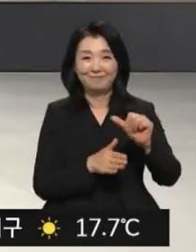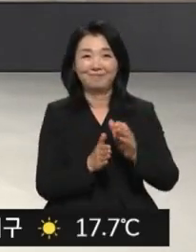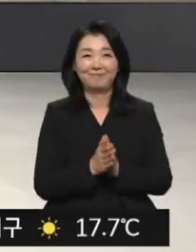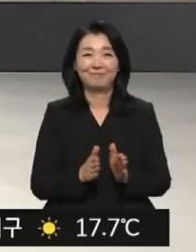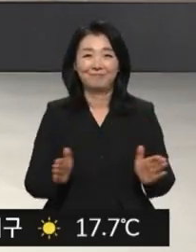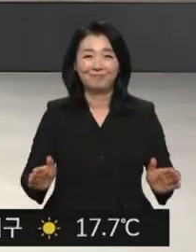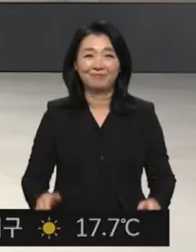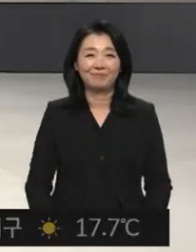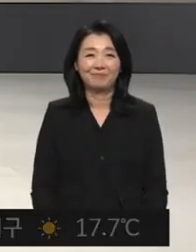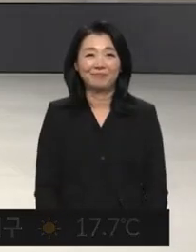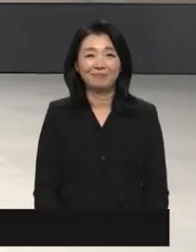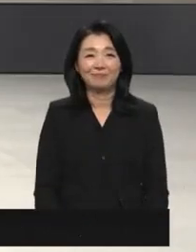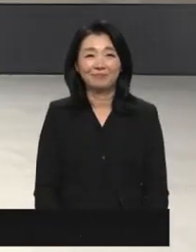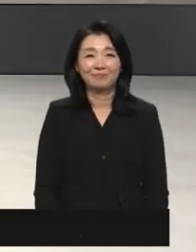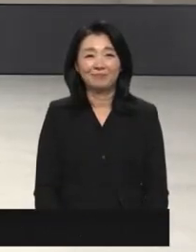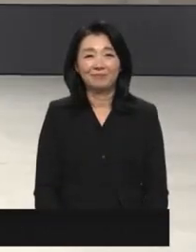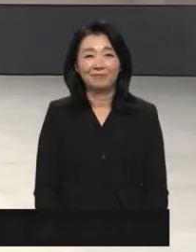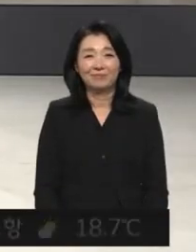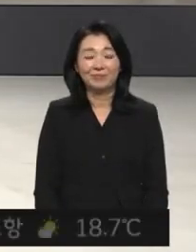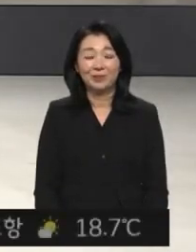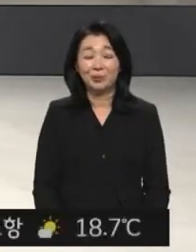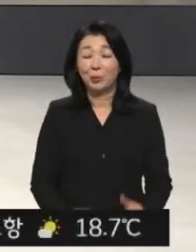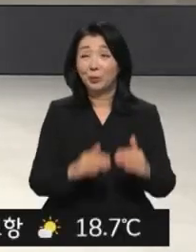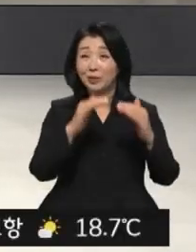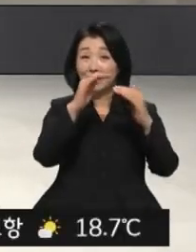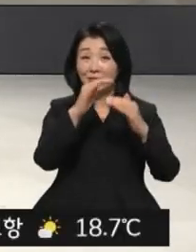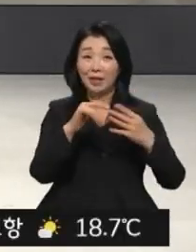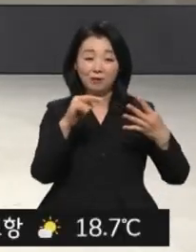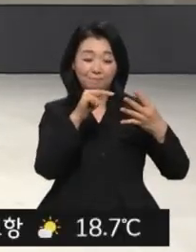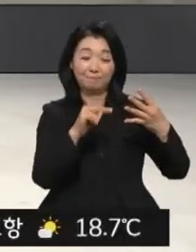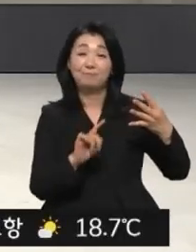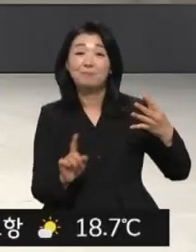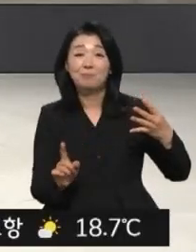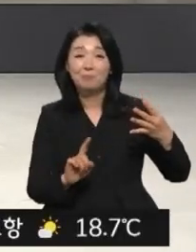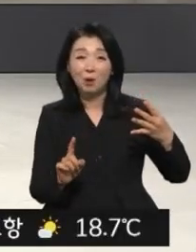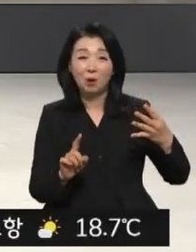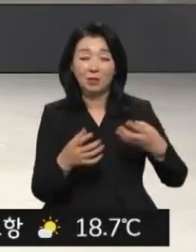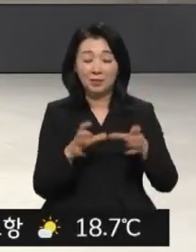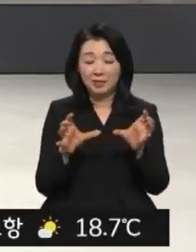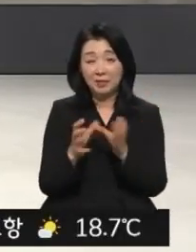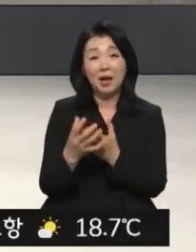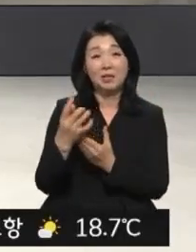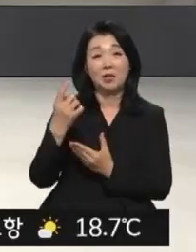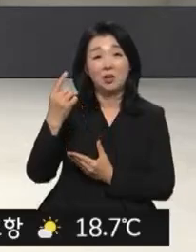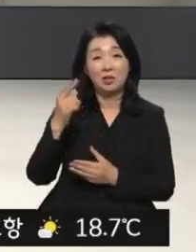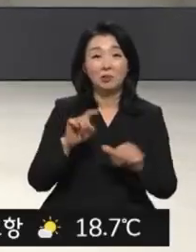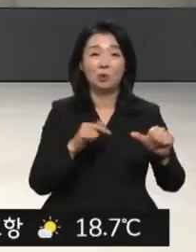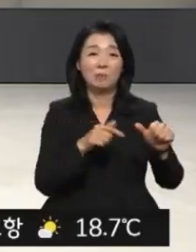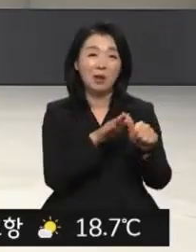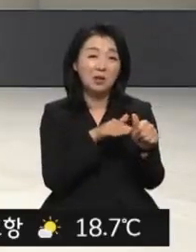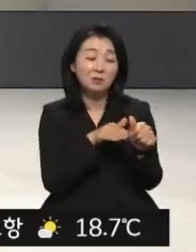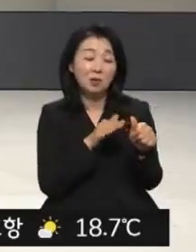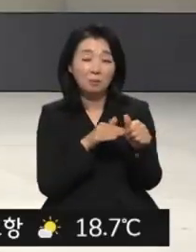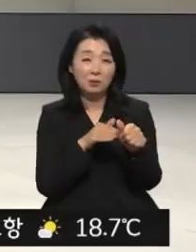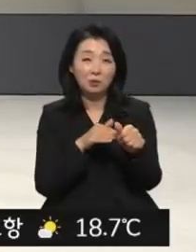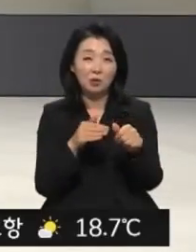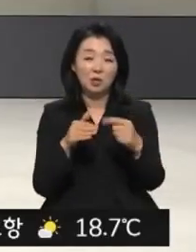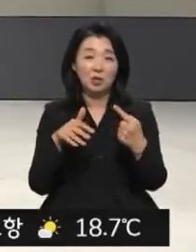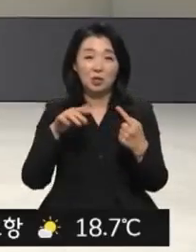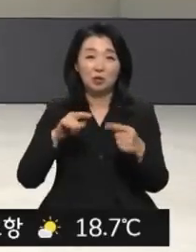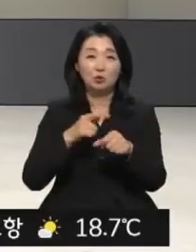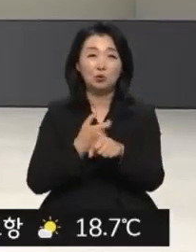들어갑니다. 네, 오늘 준비한 소식은요. 당정일체 5.18 립서비스 주 69시간